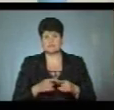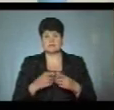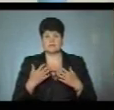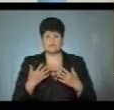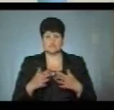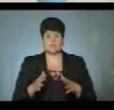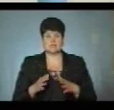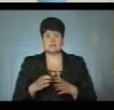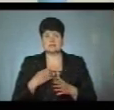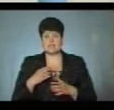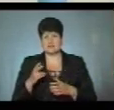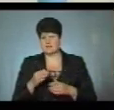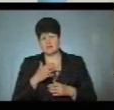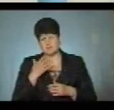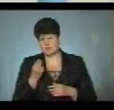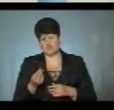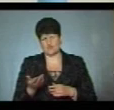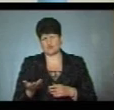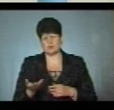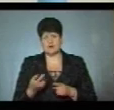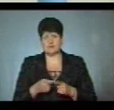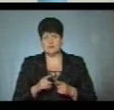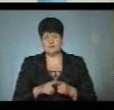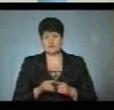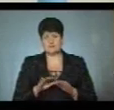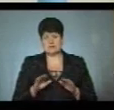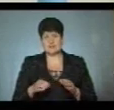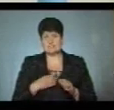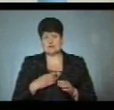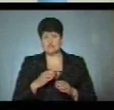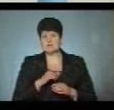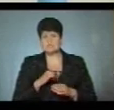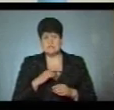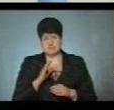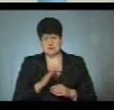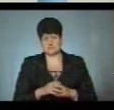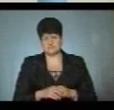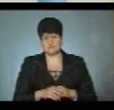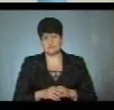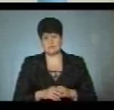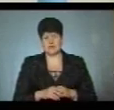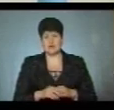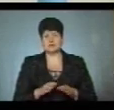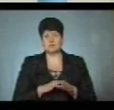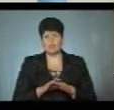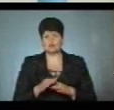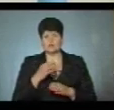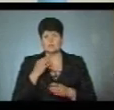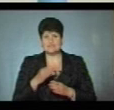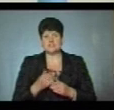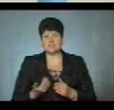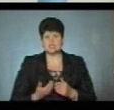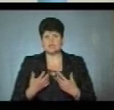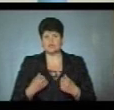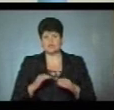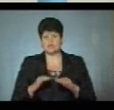там страхівка не так вже багато коштує, розумієте, але це. І вони їх дітей страхують само собою. Але ще повну відповідальність за життя і здоров'я